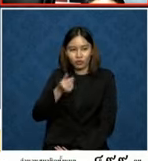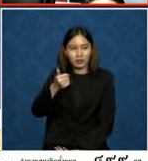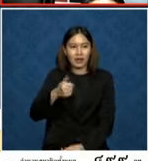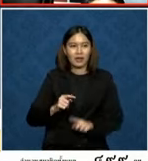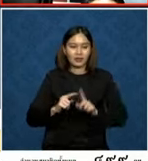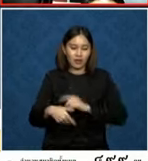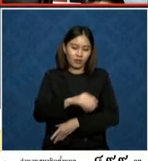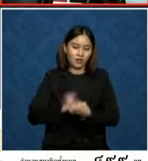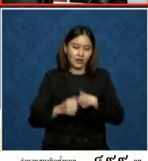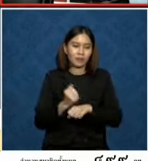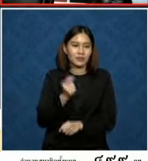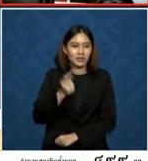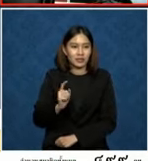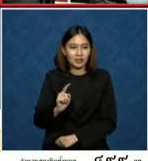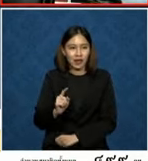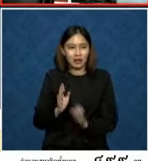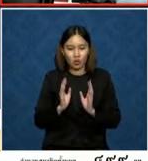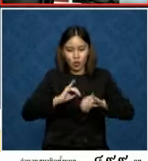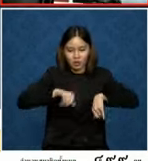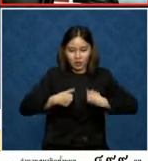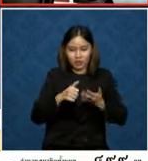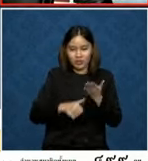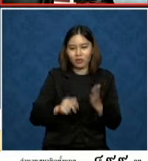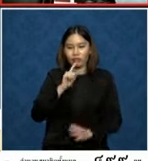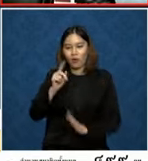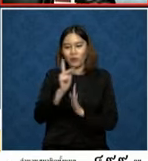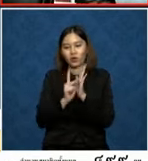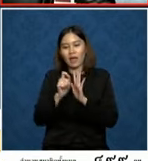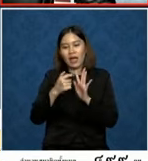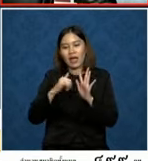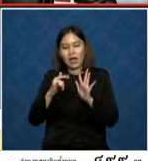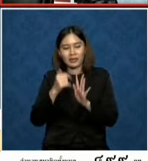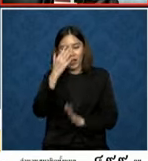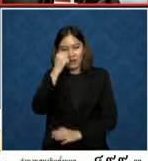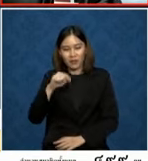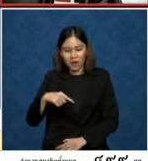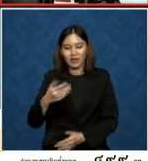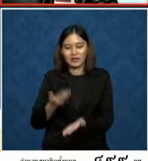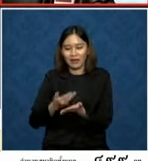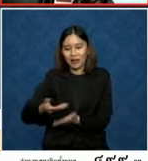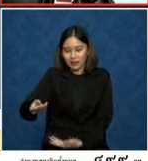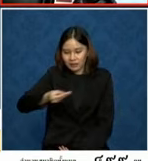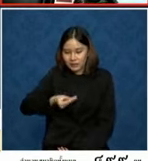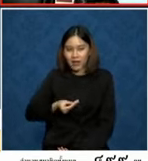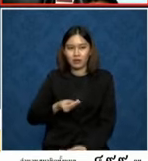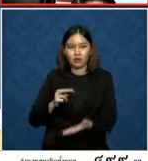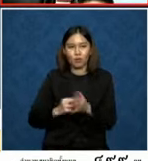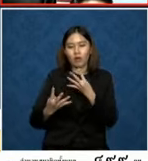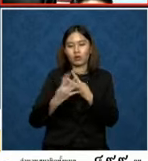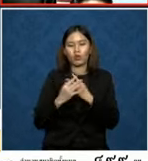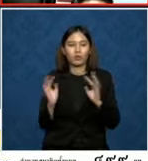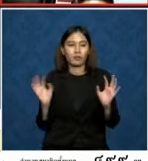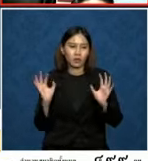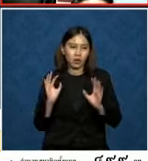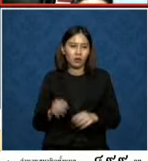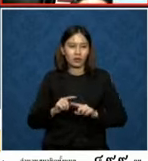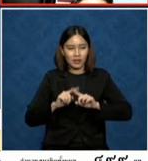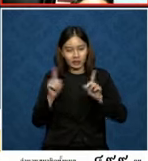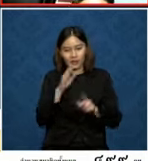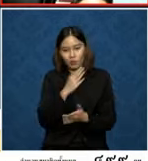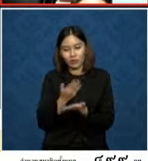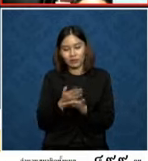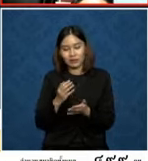ต่ในทางปฏิบัติเจ้าหนี้มักเลือกฟ้องเป็นคดีอาญาเพื่อบีบคั้นให้ลูกหนี้ยอมใช้หนี้จะได้ไม่ต้องติดคุกทั้งที่หาก